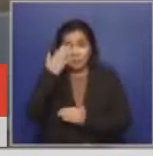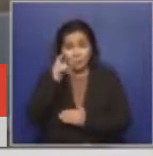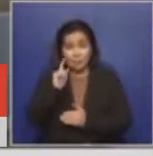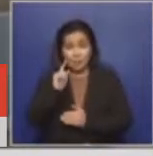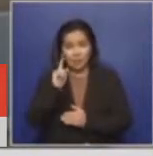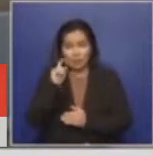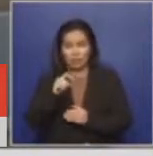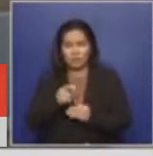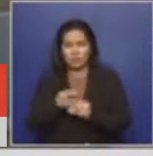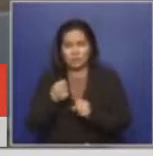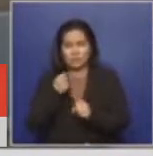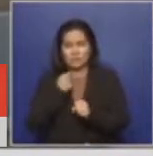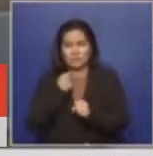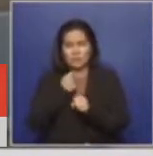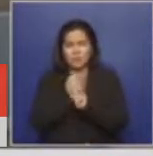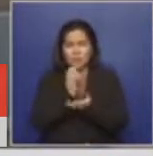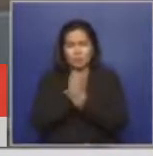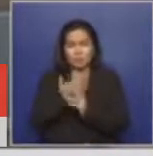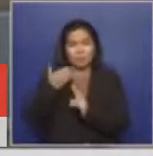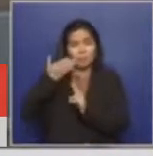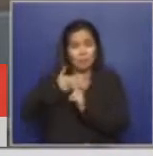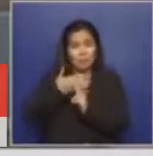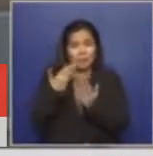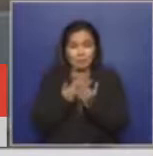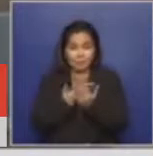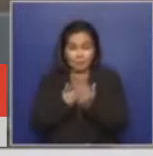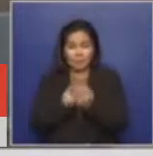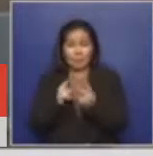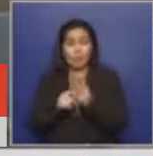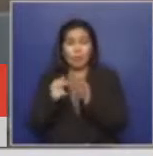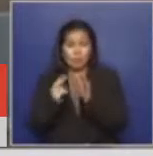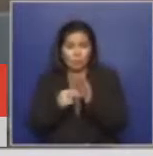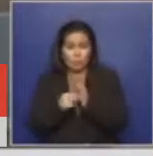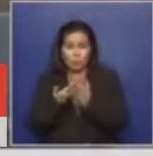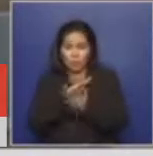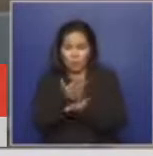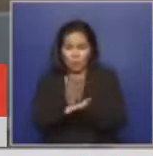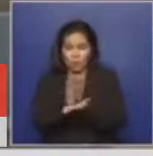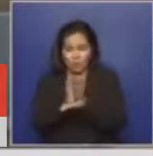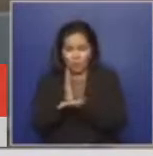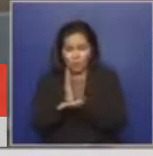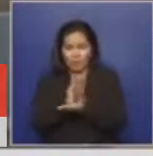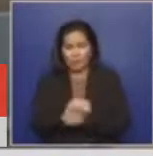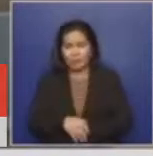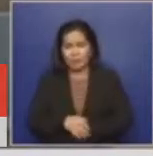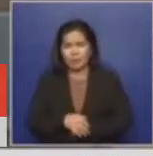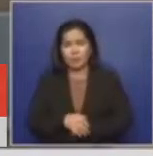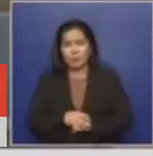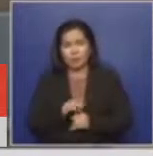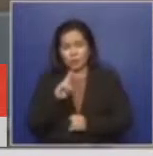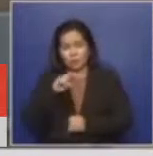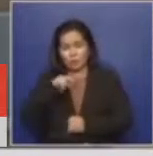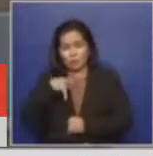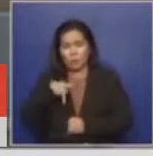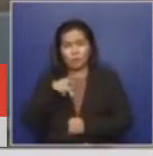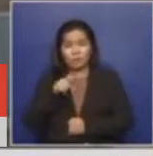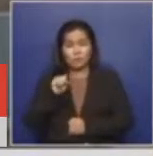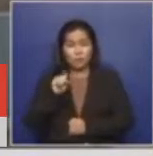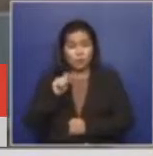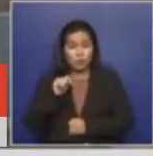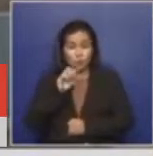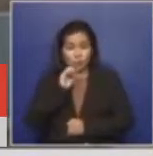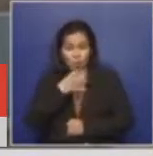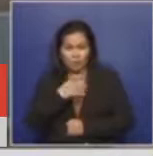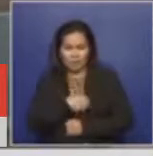ทำผ้าป่านี่แหละครับเขาบอกว่าเขาไม่ต้องการเยอะหรอกครับอย่าพูดถึงแสนเลยครับขอแค่ 50,000 เข